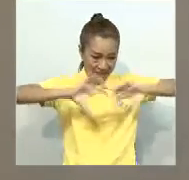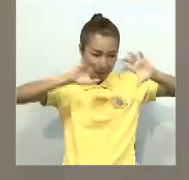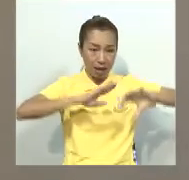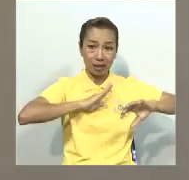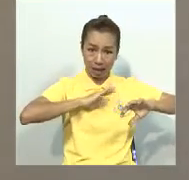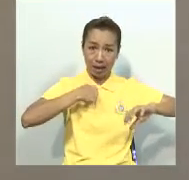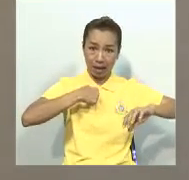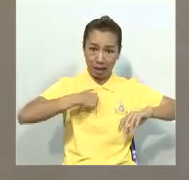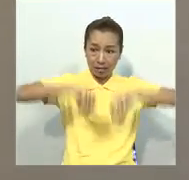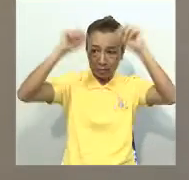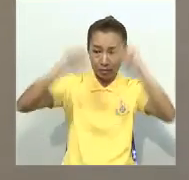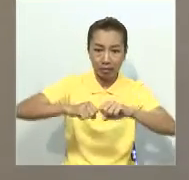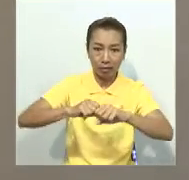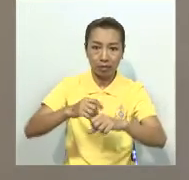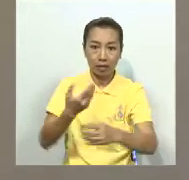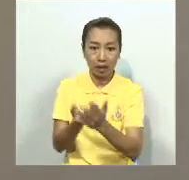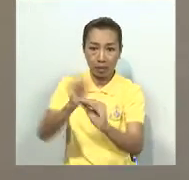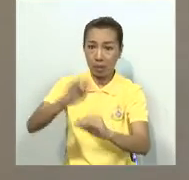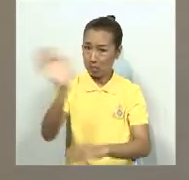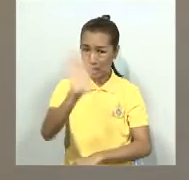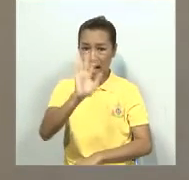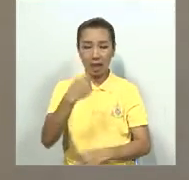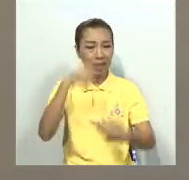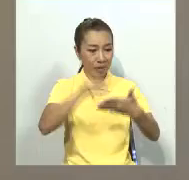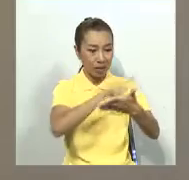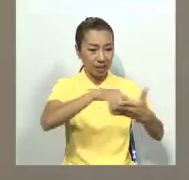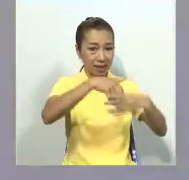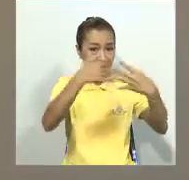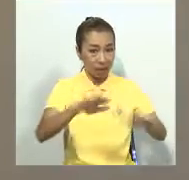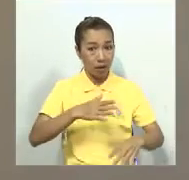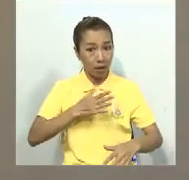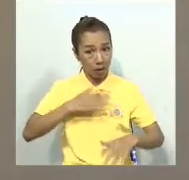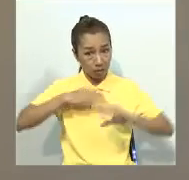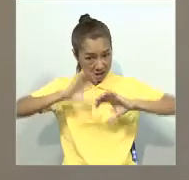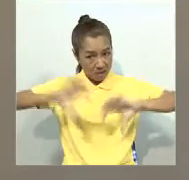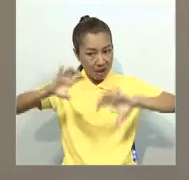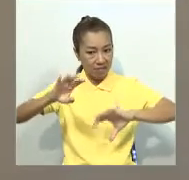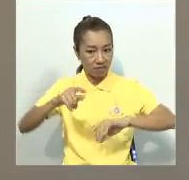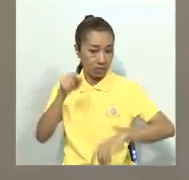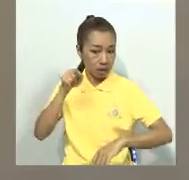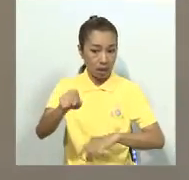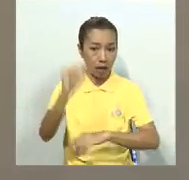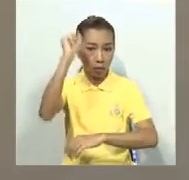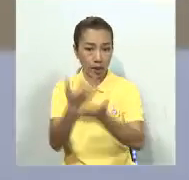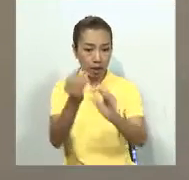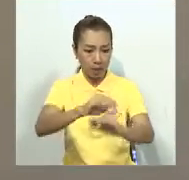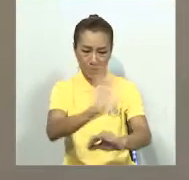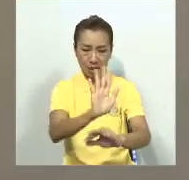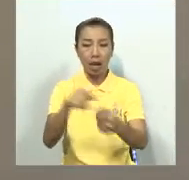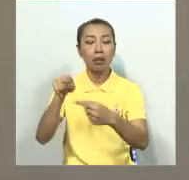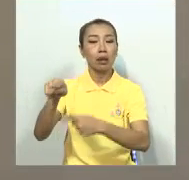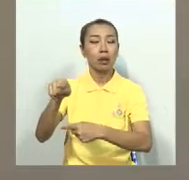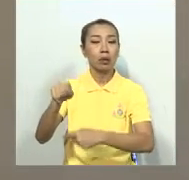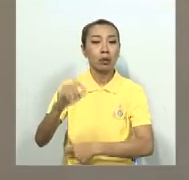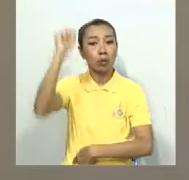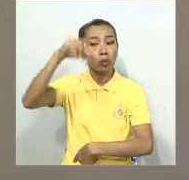การเลือกตั้งเพื่อให้ผ่านการตั้งมาก่อนไม่ใช่เลยแล้วเพราะงานมันทำไปเรื่อยๆทำต่อเนื่องกันไปนะเพราะนั้นเป็นเรื่องของคณะกรรมการเขาพิจ